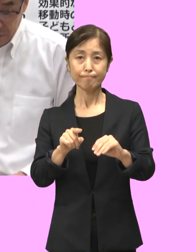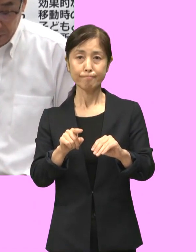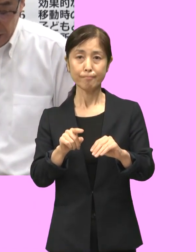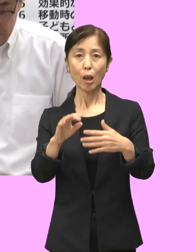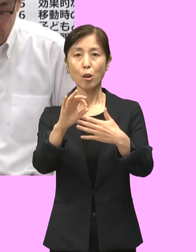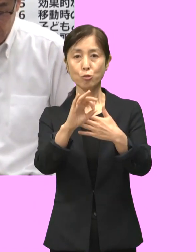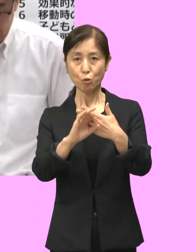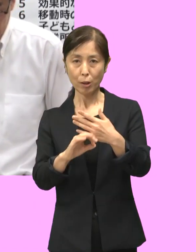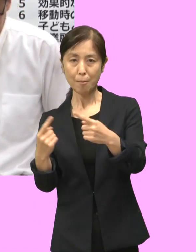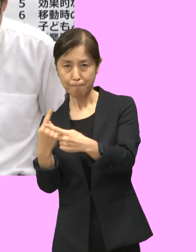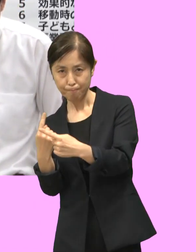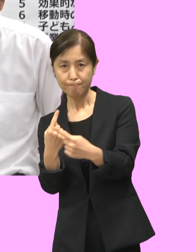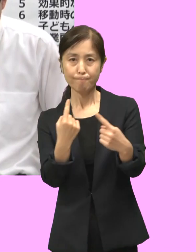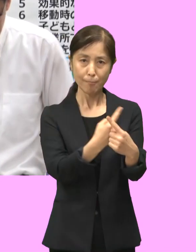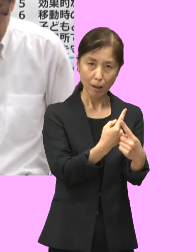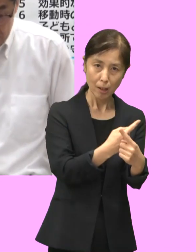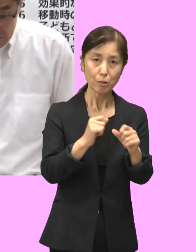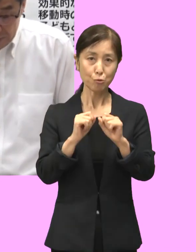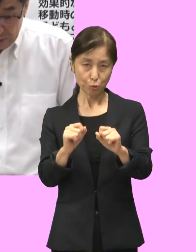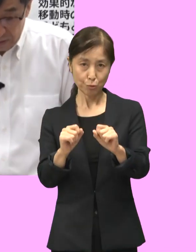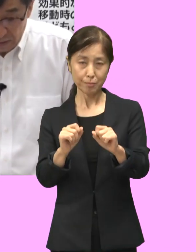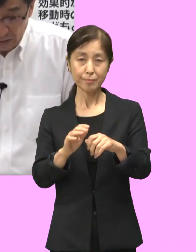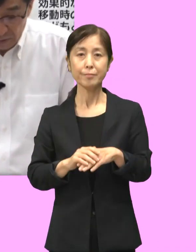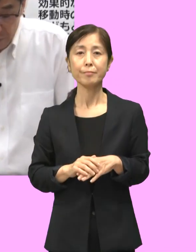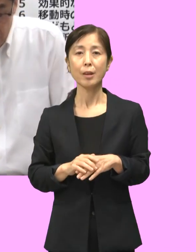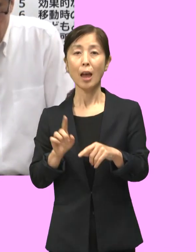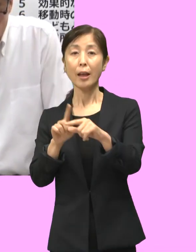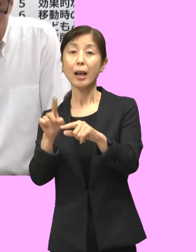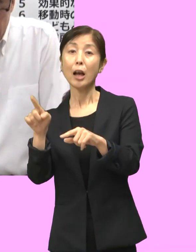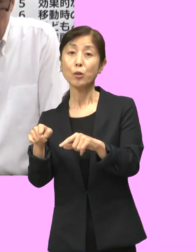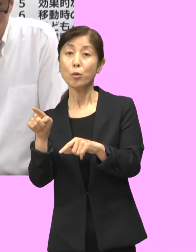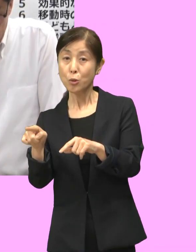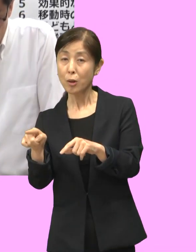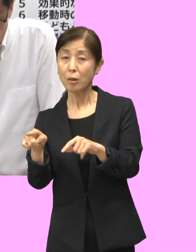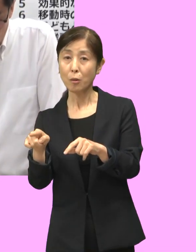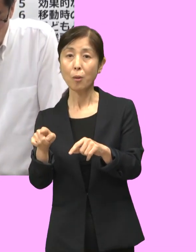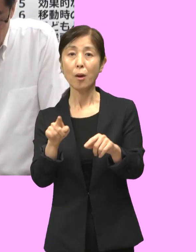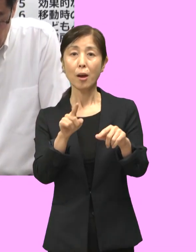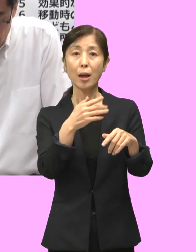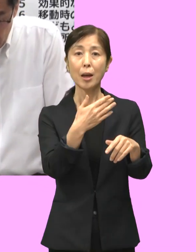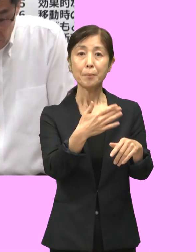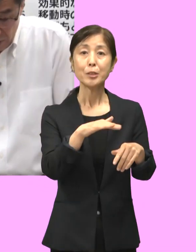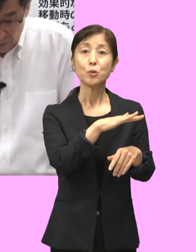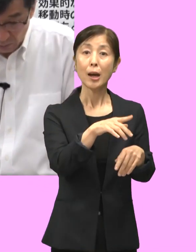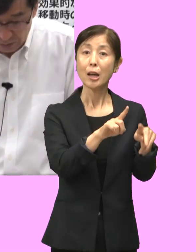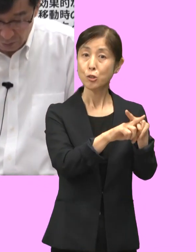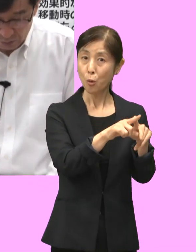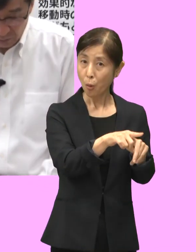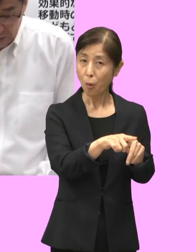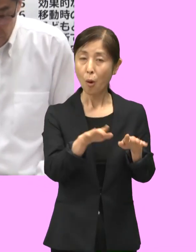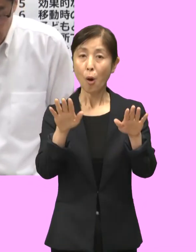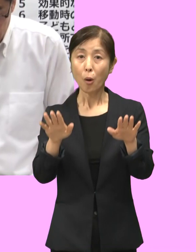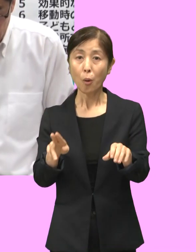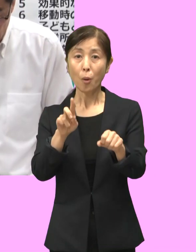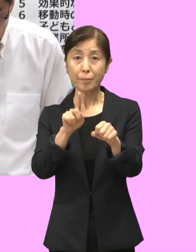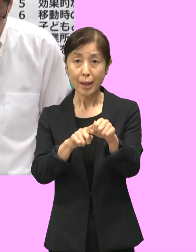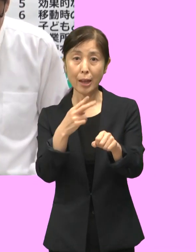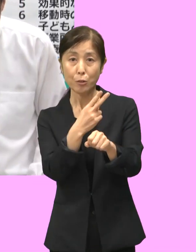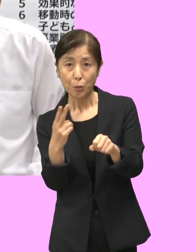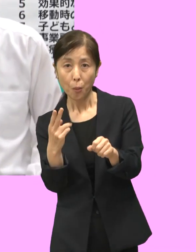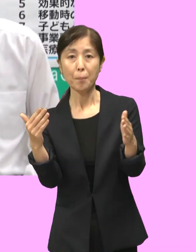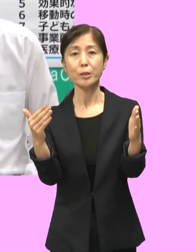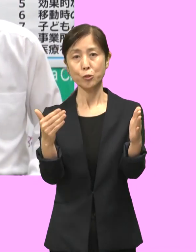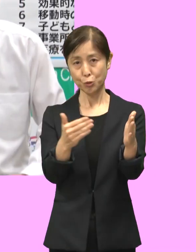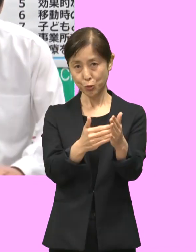それぞれ所要の改正を行うというものであります。中野小学校、水原小学校ともに、今年度末をもって、